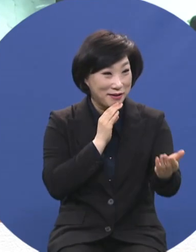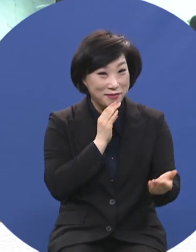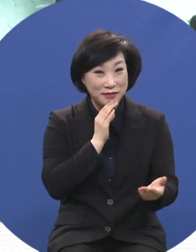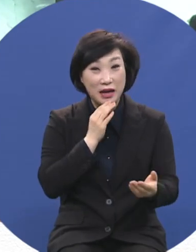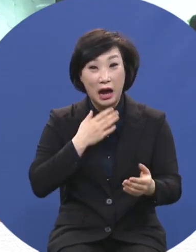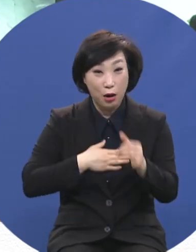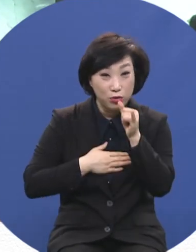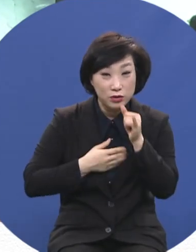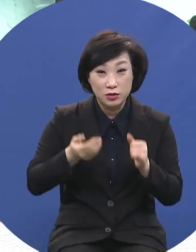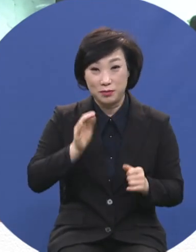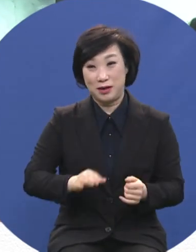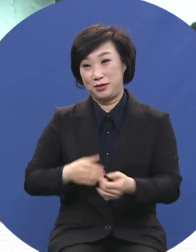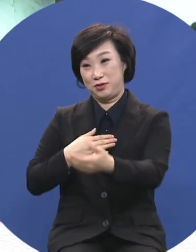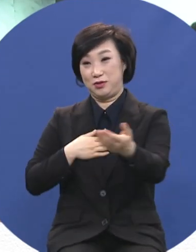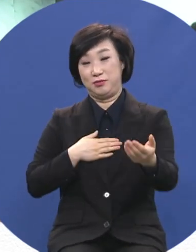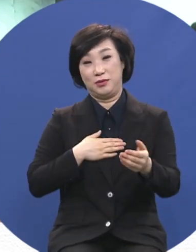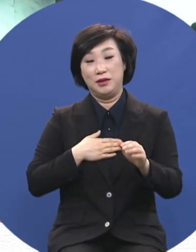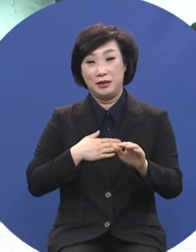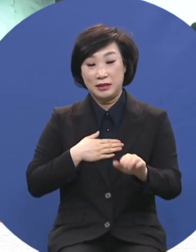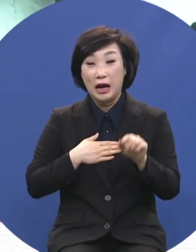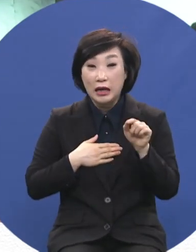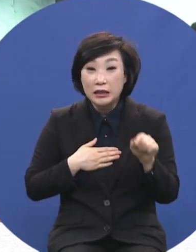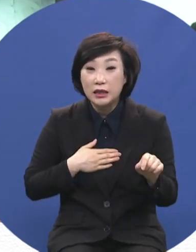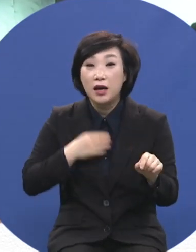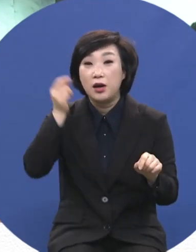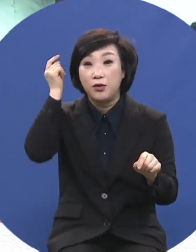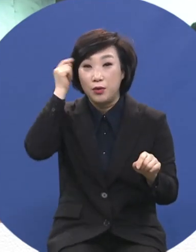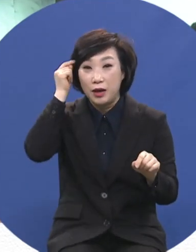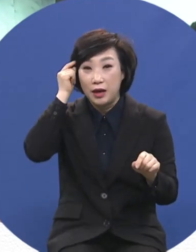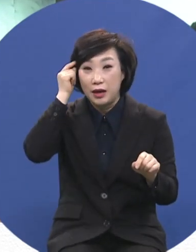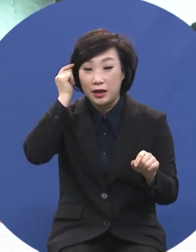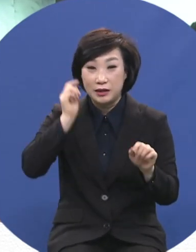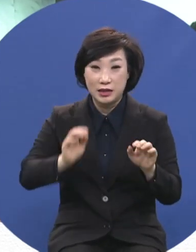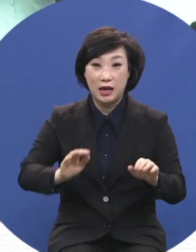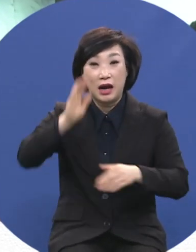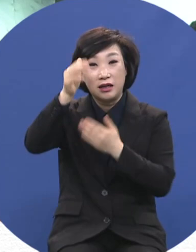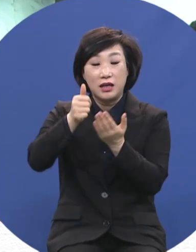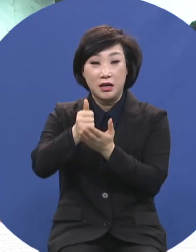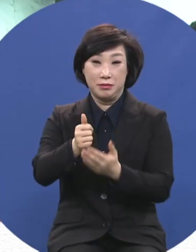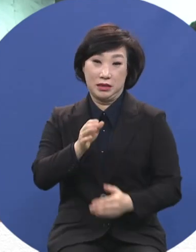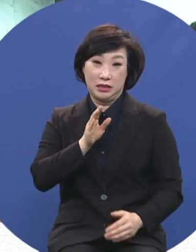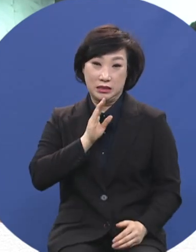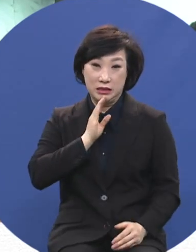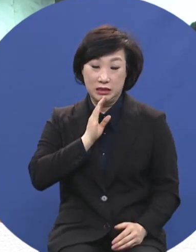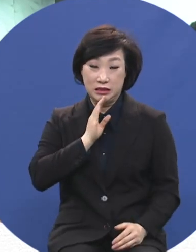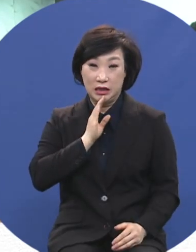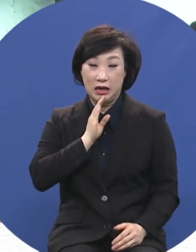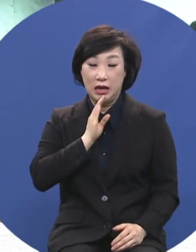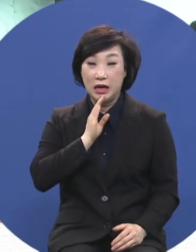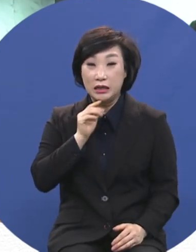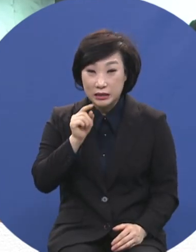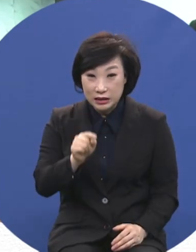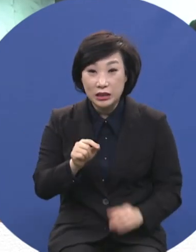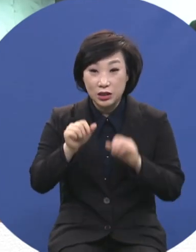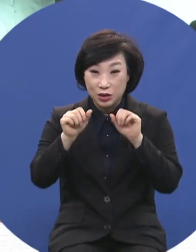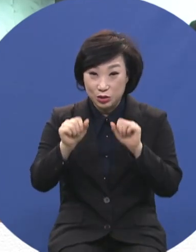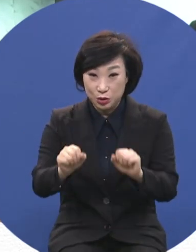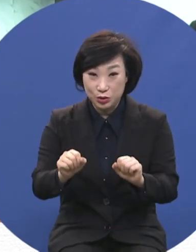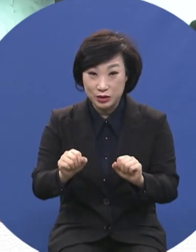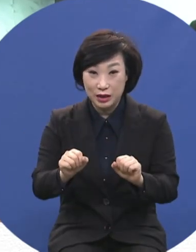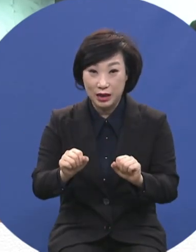알고 있지만 이것이 하나님의 진짜 실존적